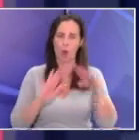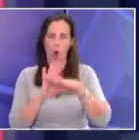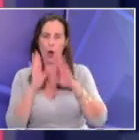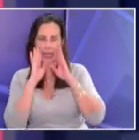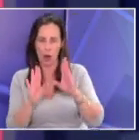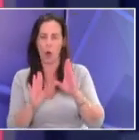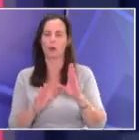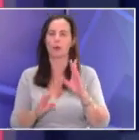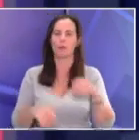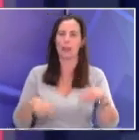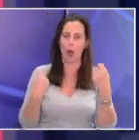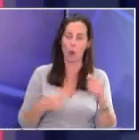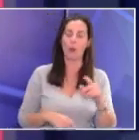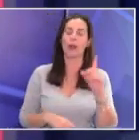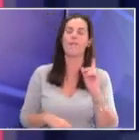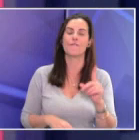הנאמנות. חוק הנאמנות בתרבות.